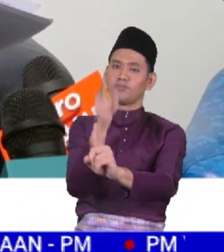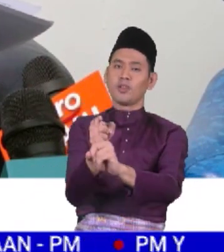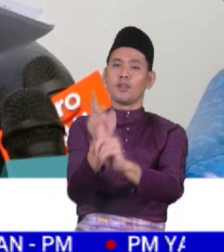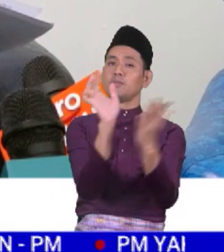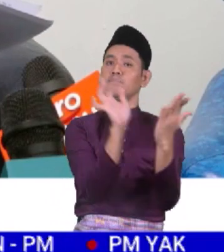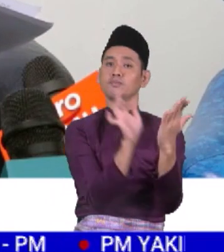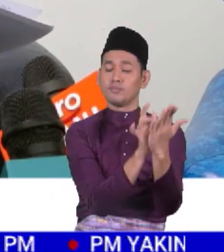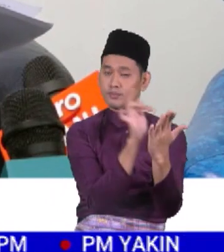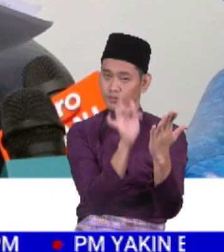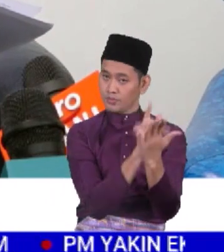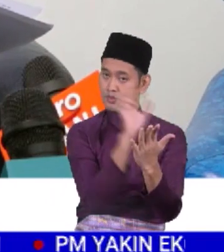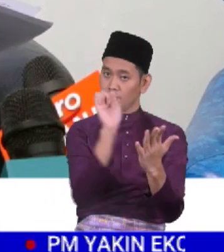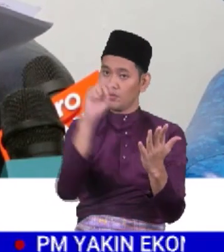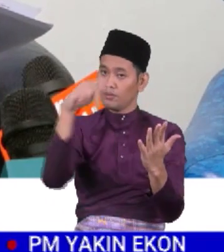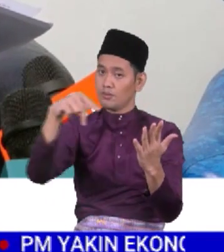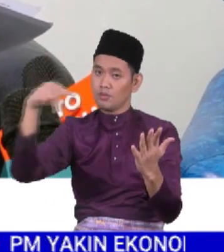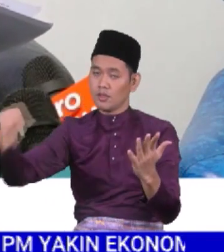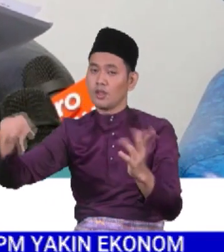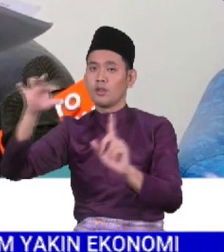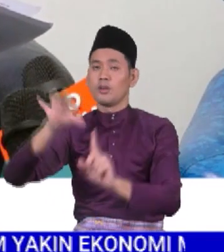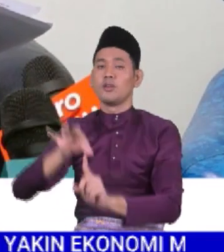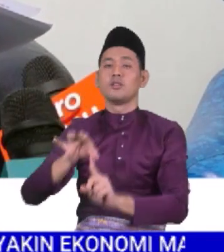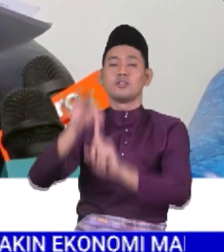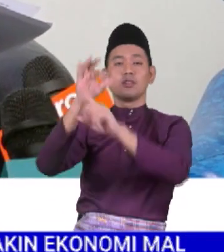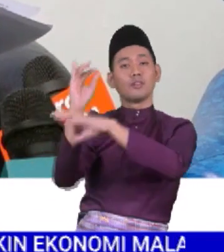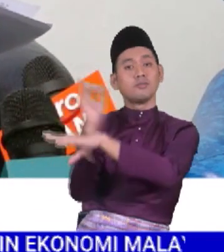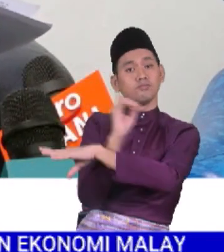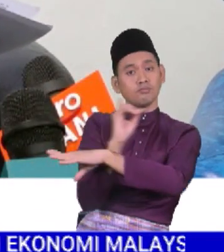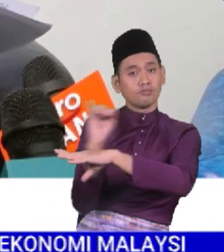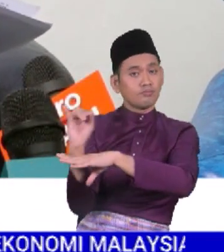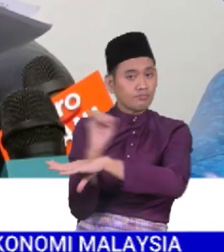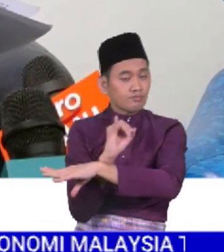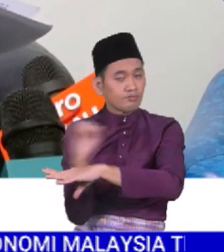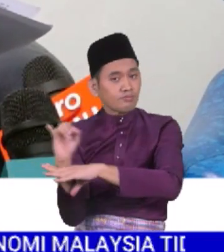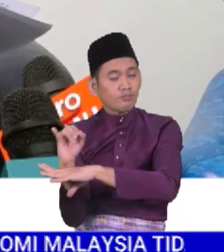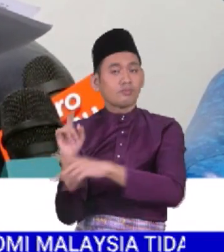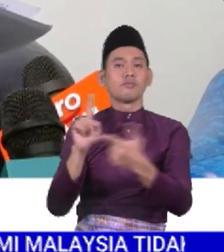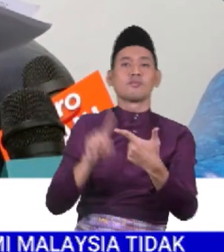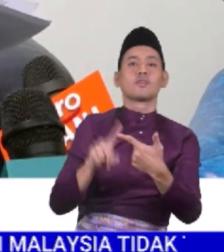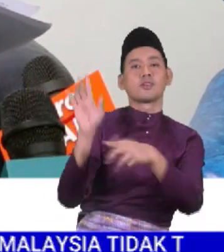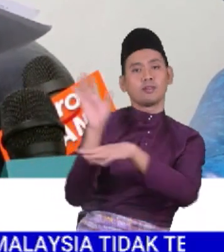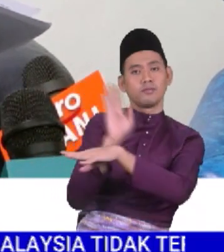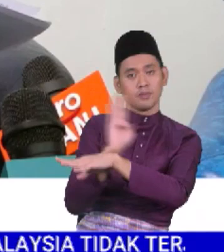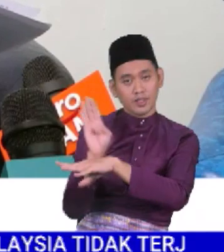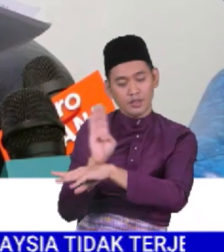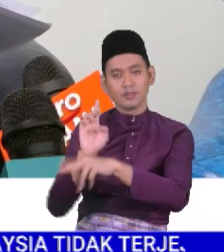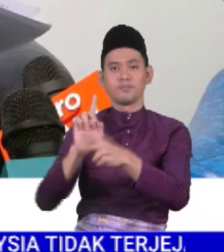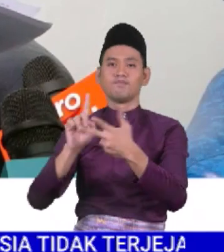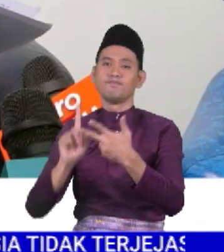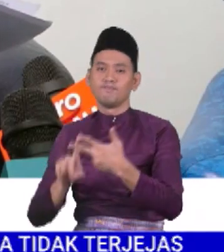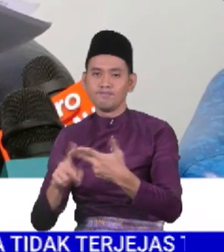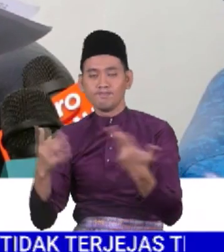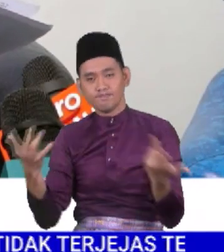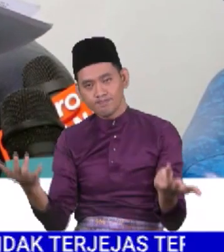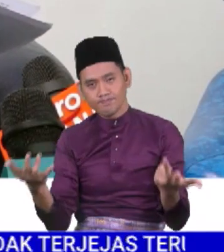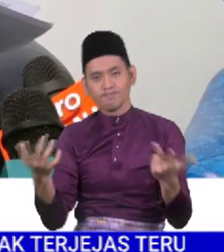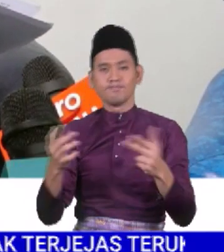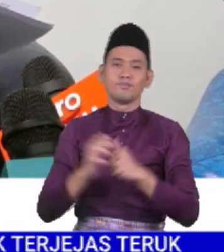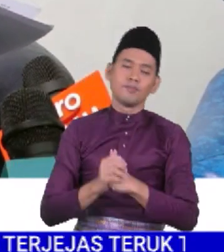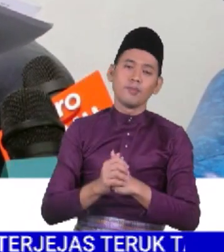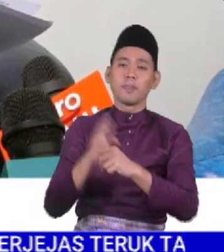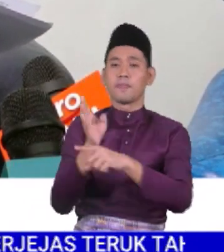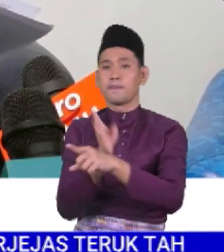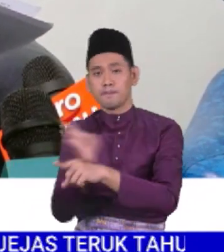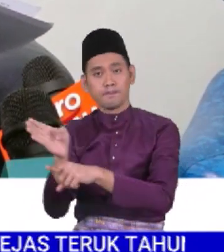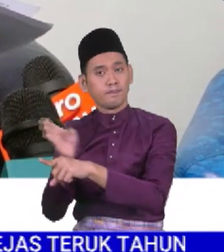aplikasi, terutama sekali di sektor industri, sektor perniagaan, sektor industri yang melibatkan